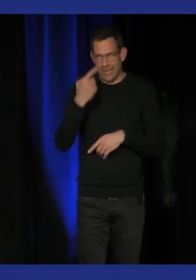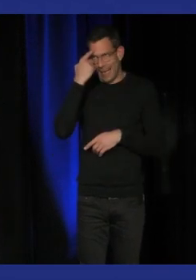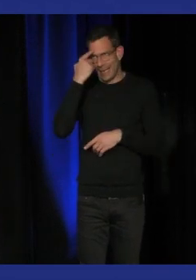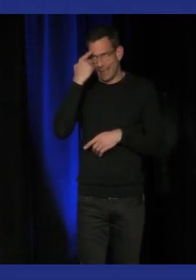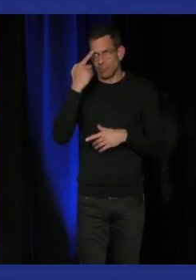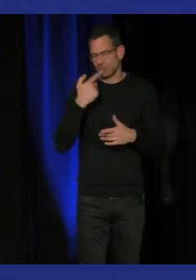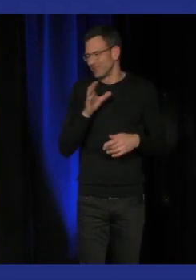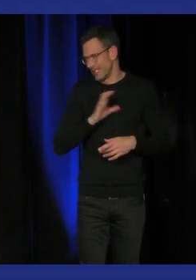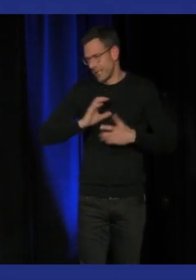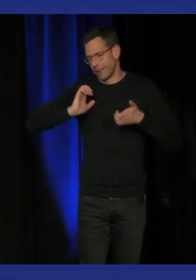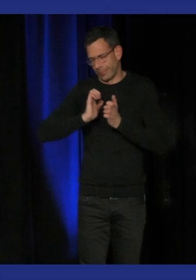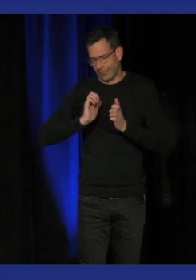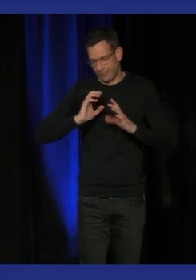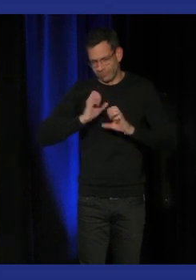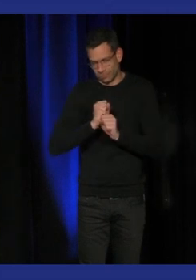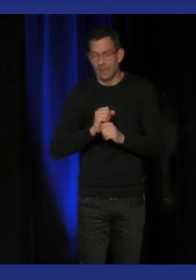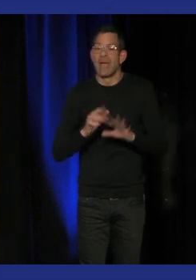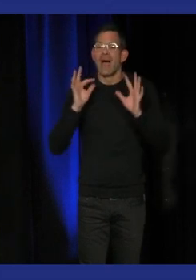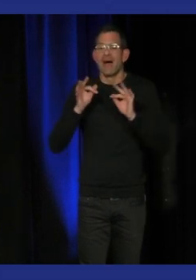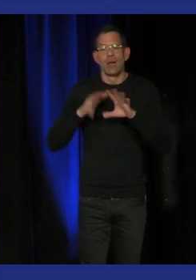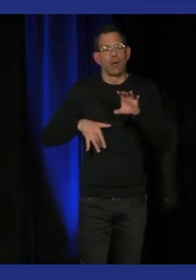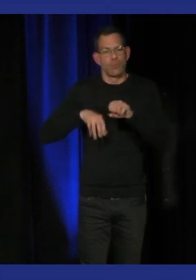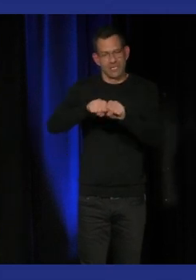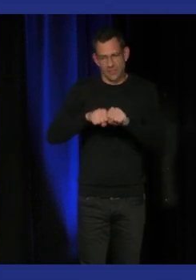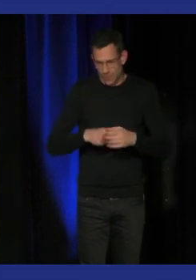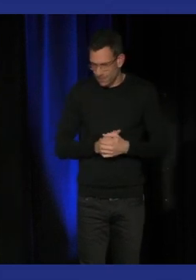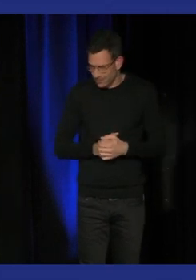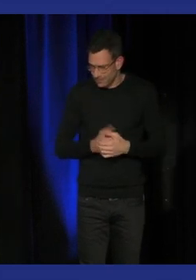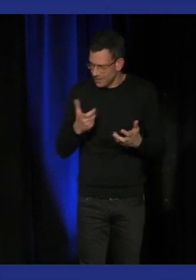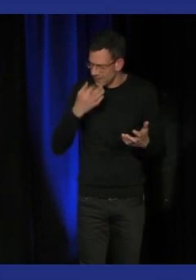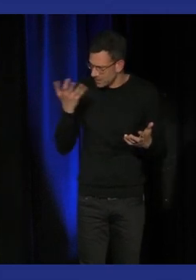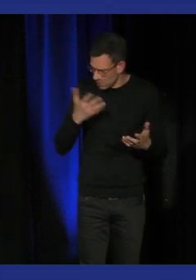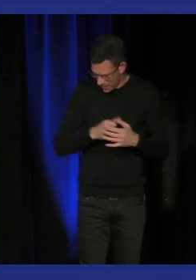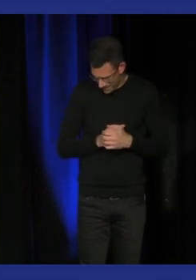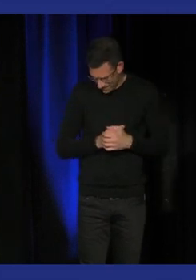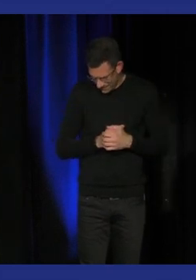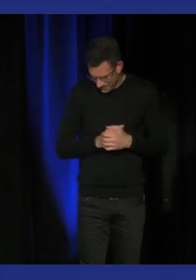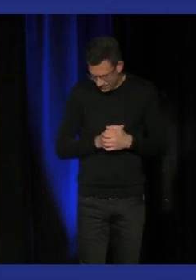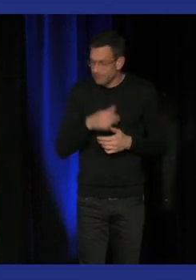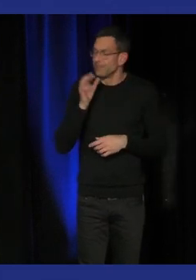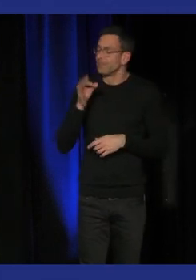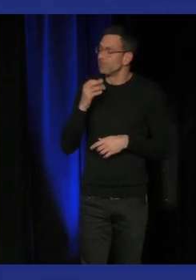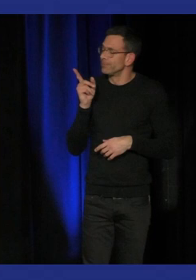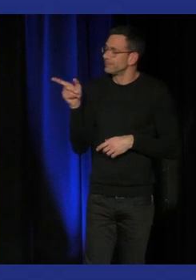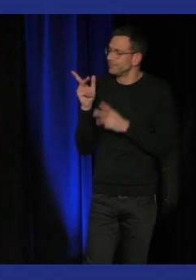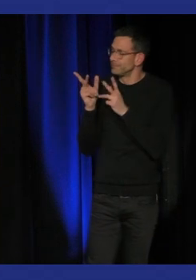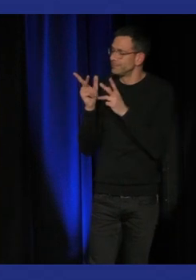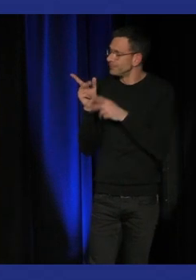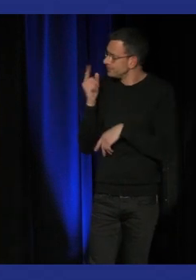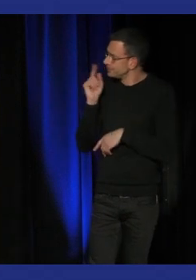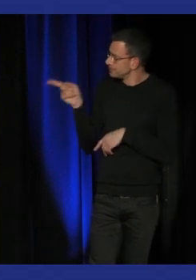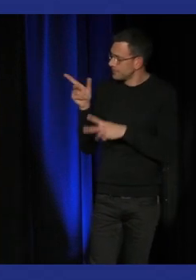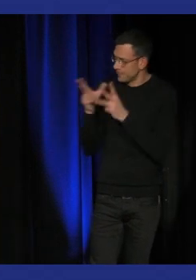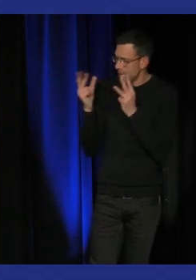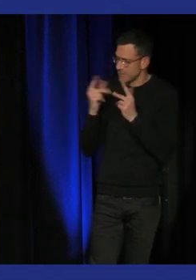de cocher, je vais essayer d'aller très vite. Par rapport à la compensation, qu'est-ce que je voulais dire? Oui, donc vous disiez la compensation, enfin, monsieur, vous avez parlé de